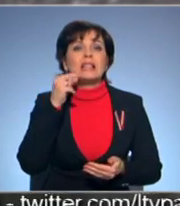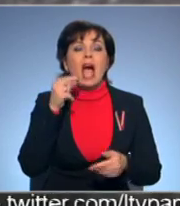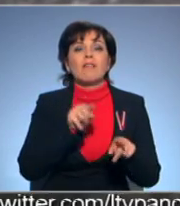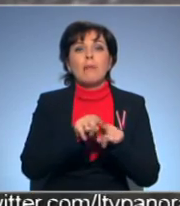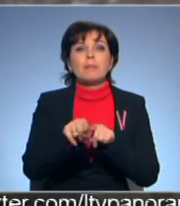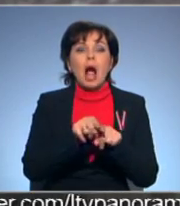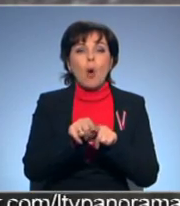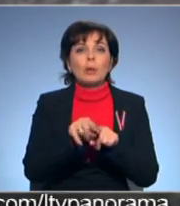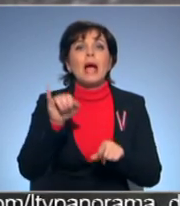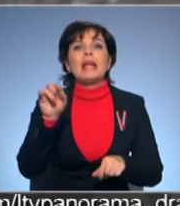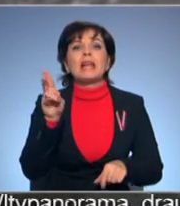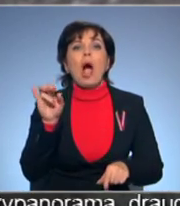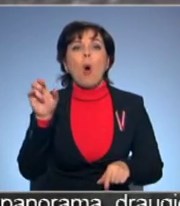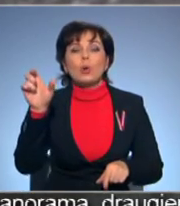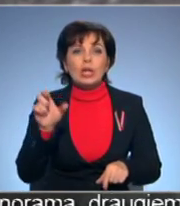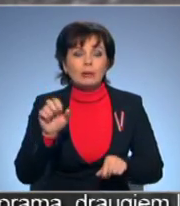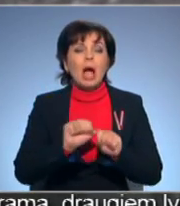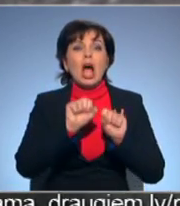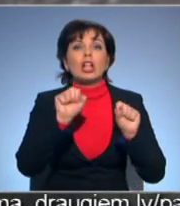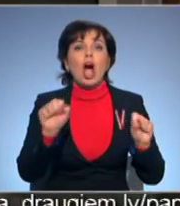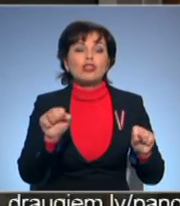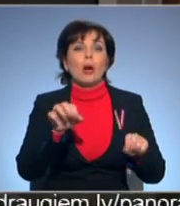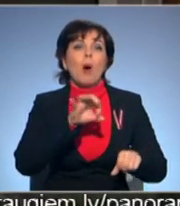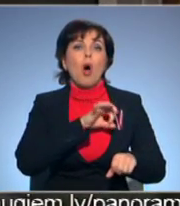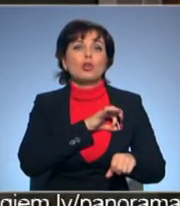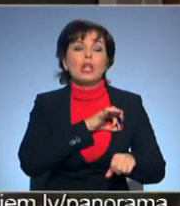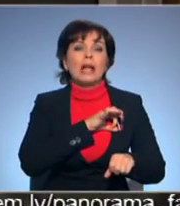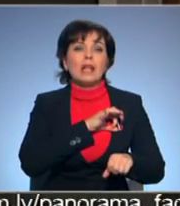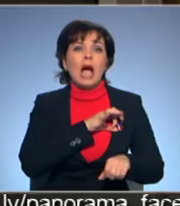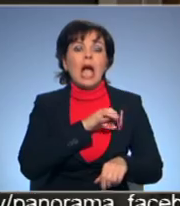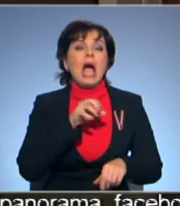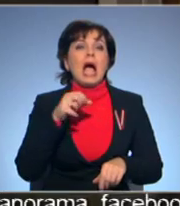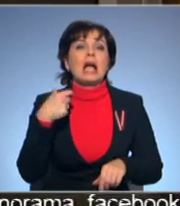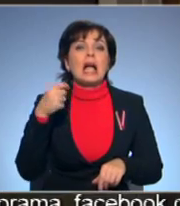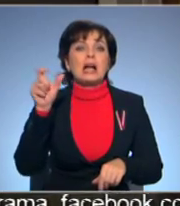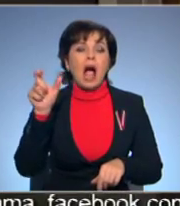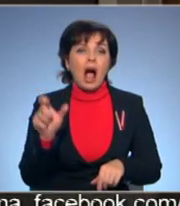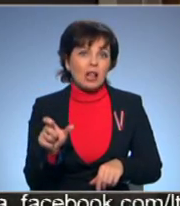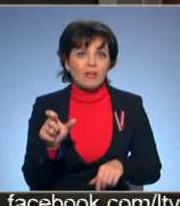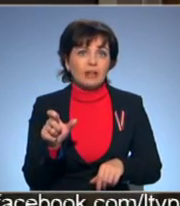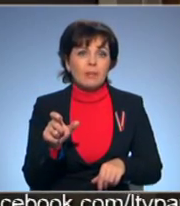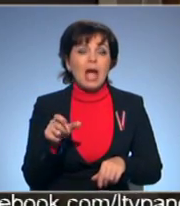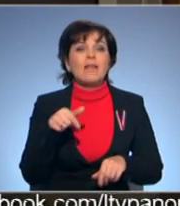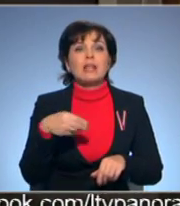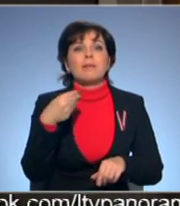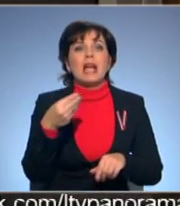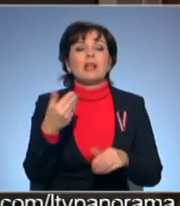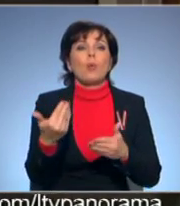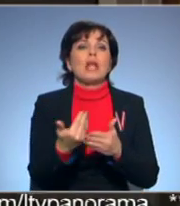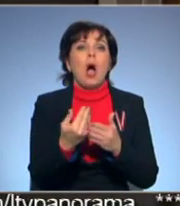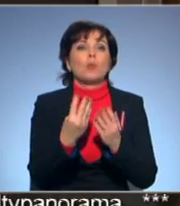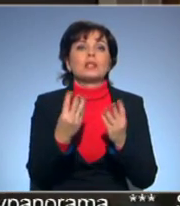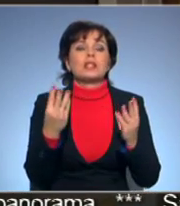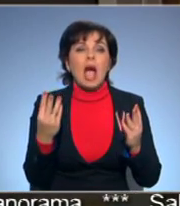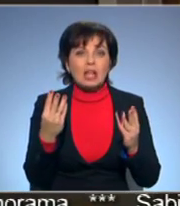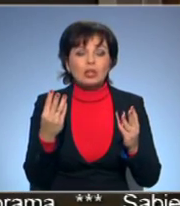Andrejam Ikauniekam, Lāčplēša ordeņa kavalierim. Viņam iedeva jaunsētu tur aiz Barkavas. Kad viņš bija